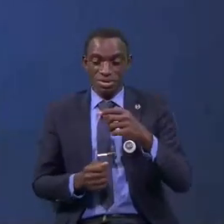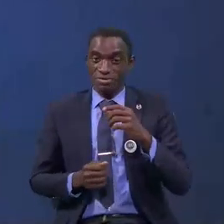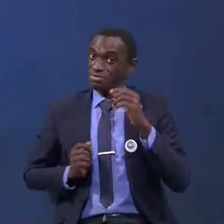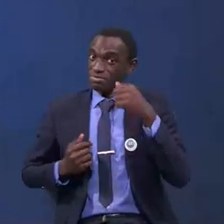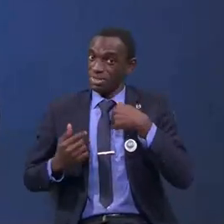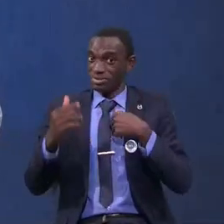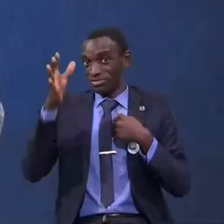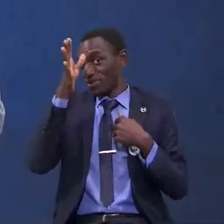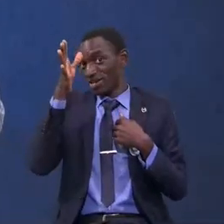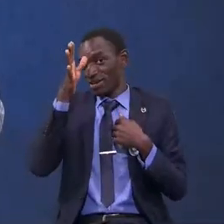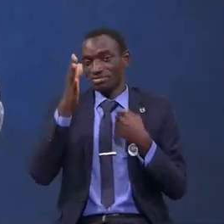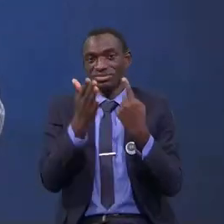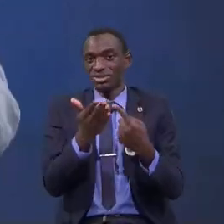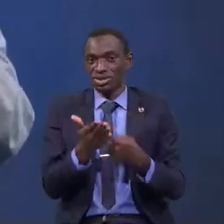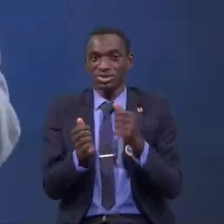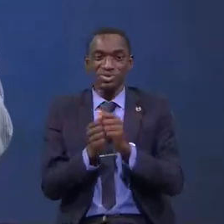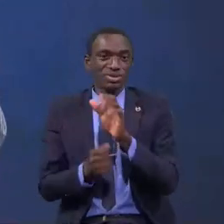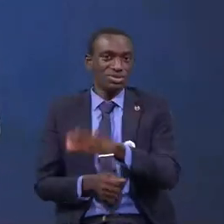Un père doit parler à ses enfants.